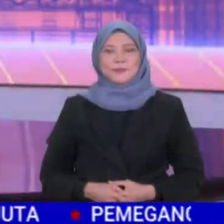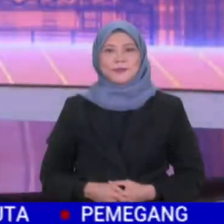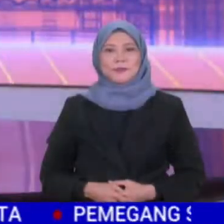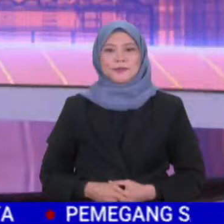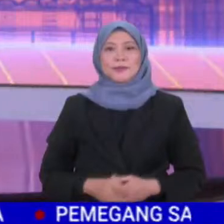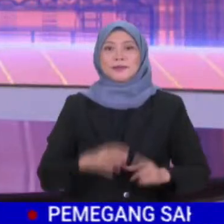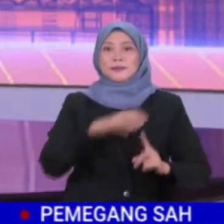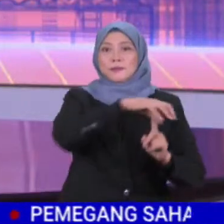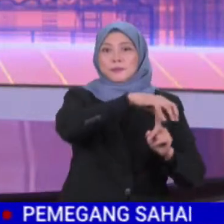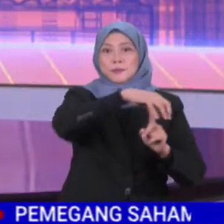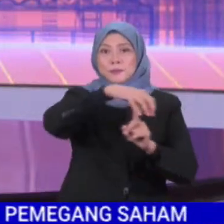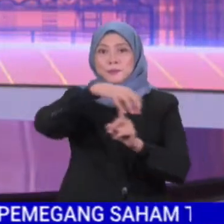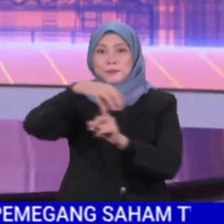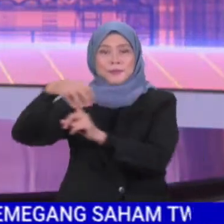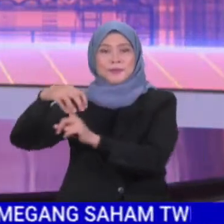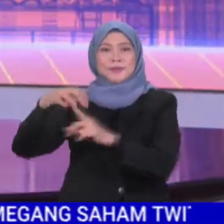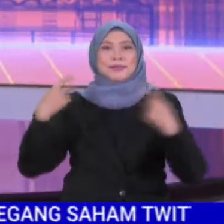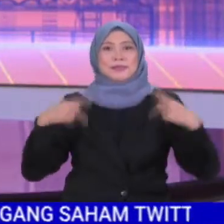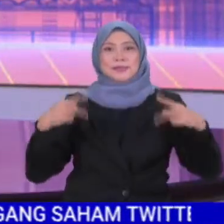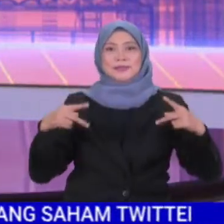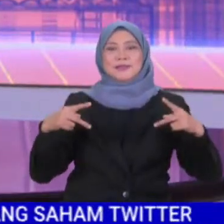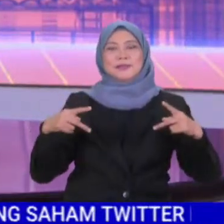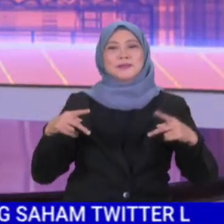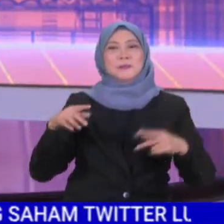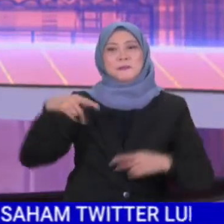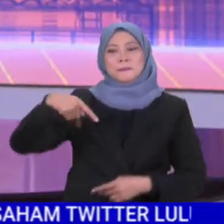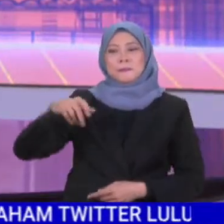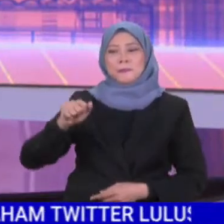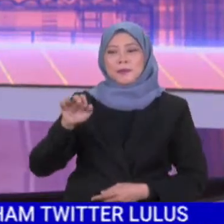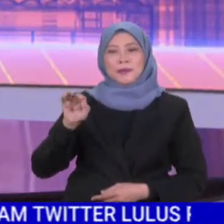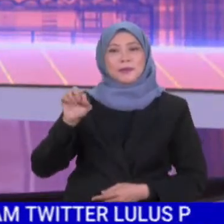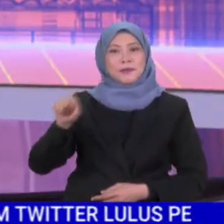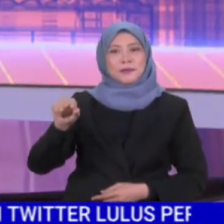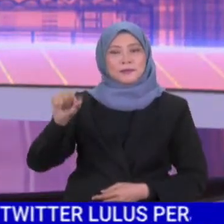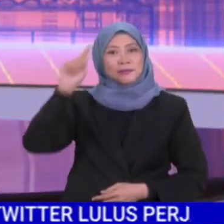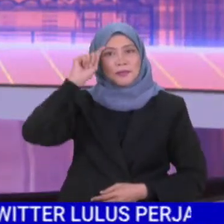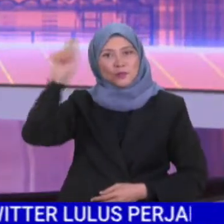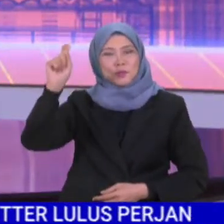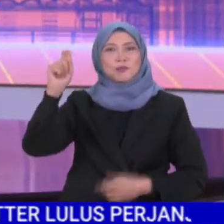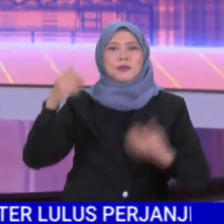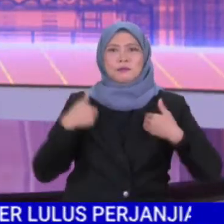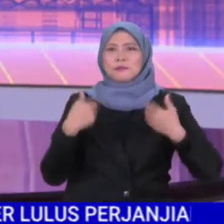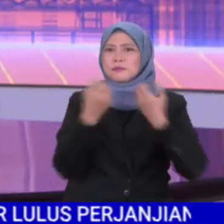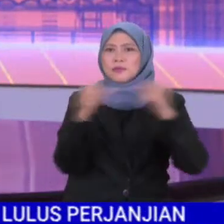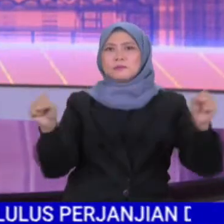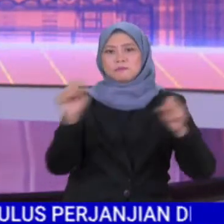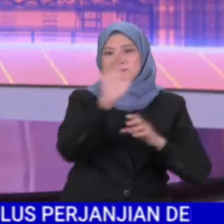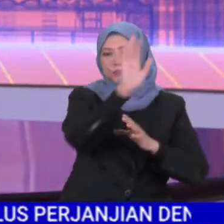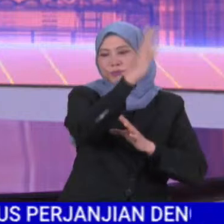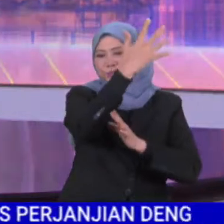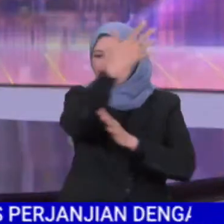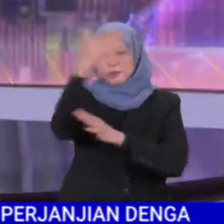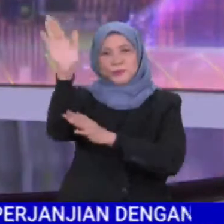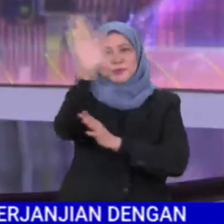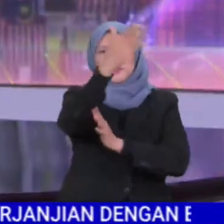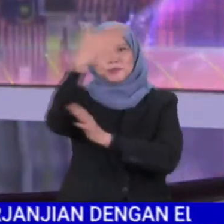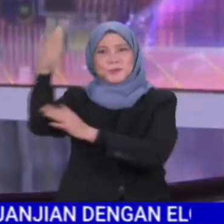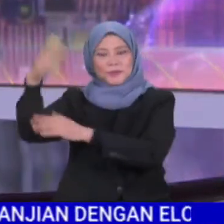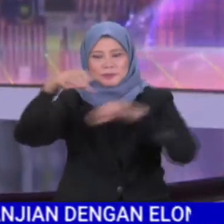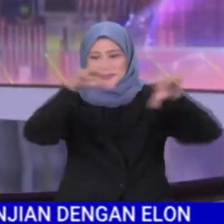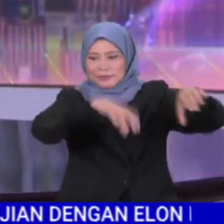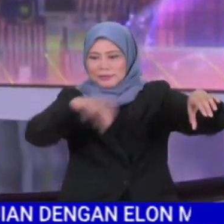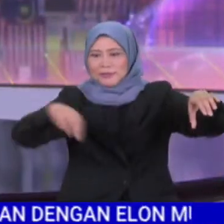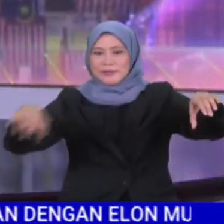Deretan gerai di Pasar Kedai Payang Kuala Terengganu dihias dengan jalur gemilang dan bendera negeri-negeri. Inisiatif